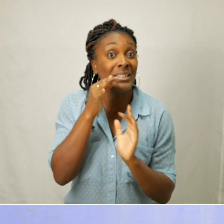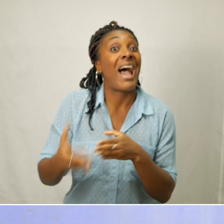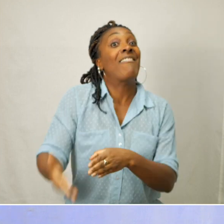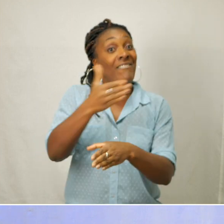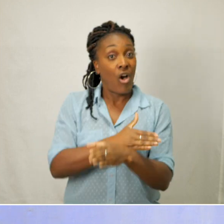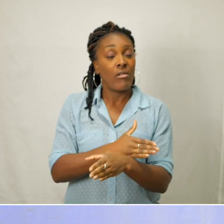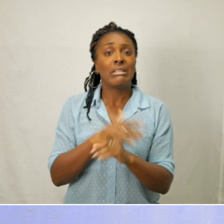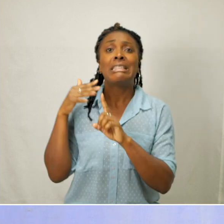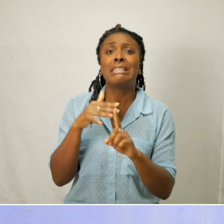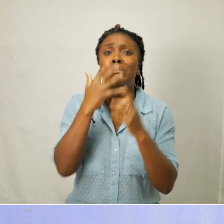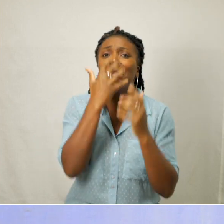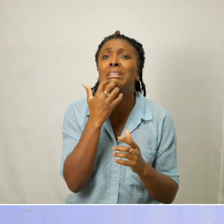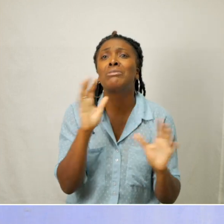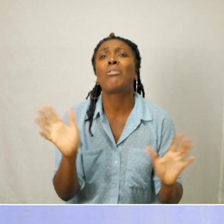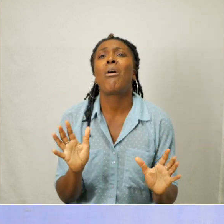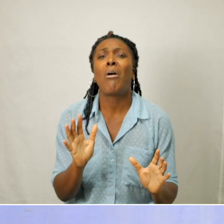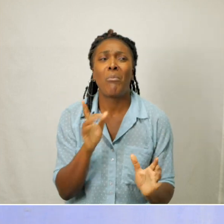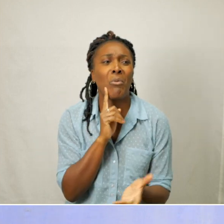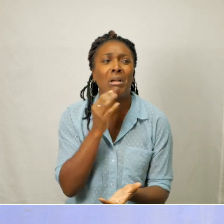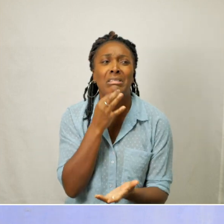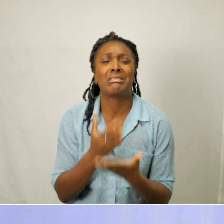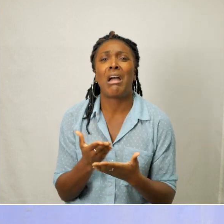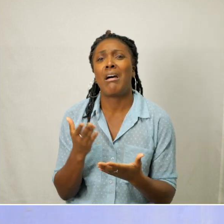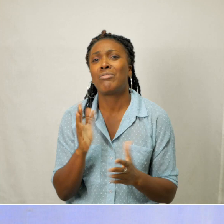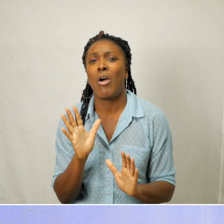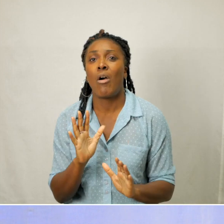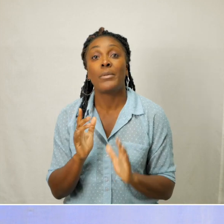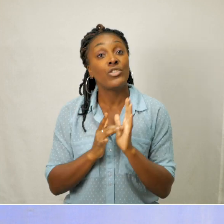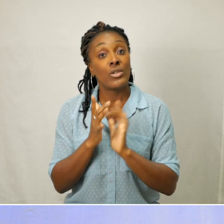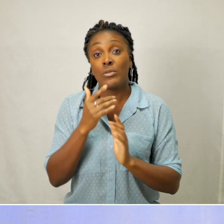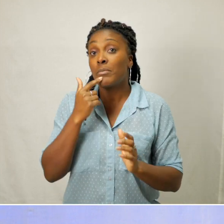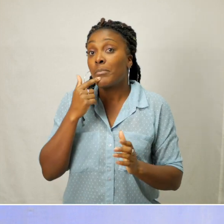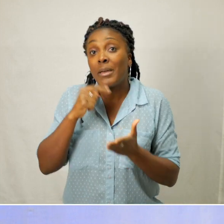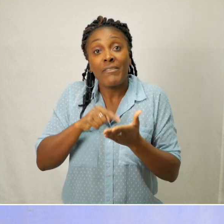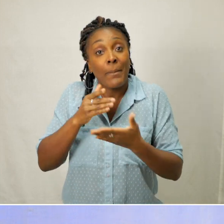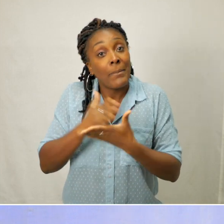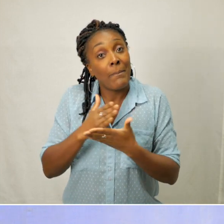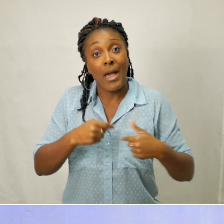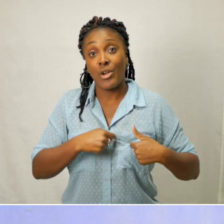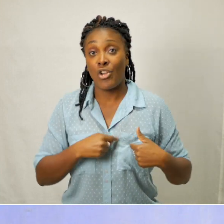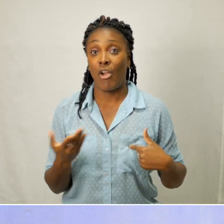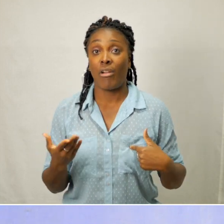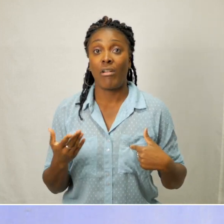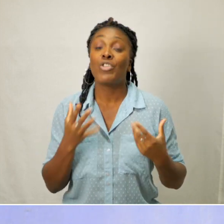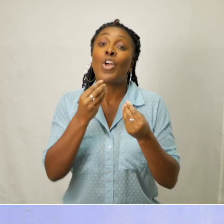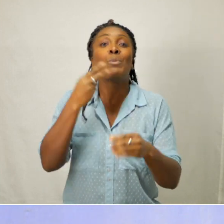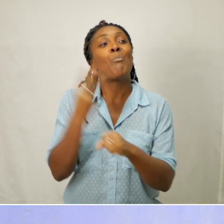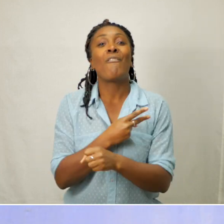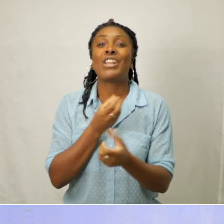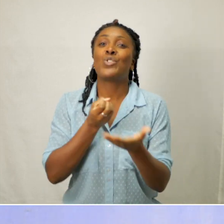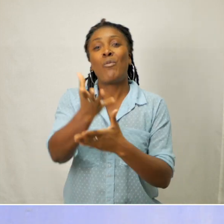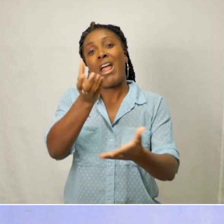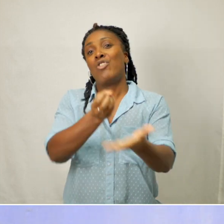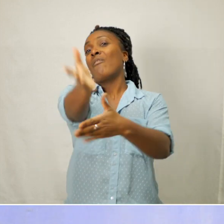Et quand il va dire ça, ses disciples vont être dans la tristesse, vont être dans l'abattement. Mais Jésus est celui qui prépare, pas pour dire je donne des mauvaises nouvelles.